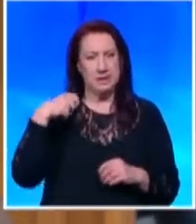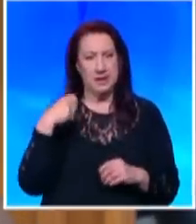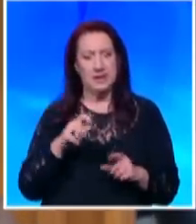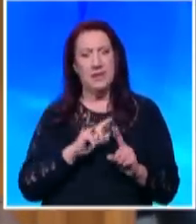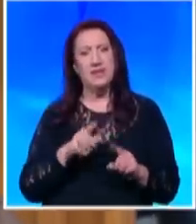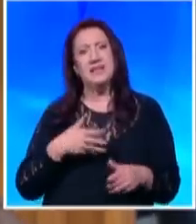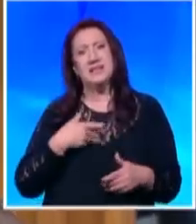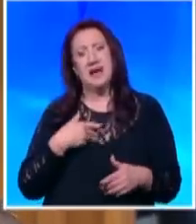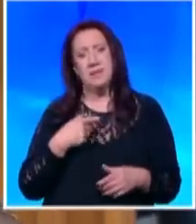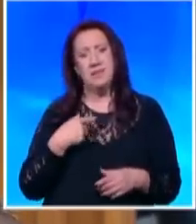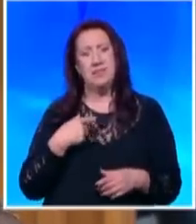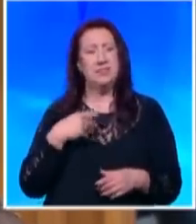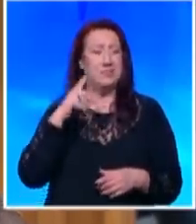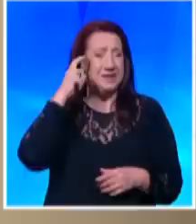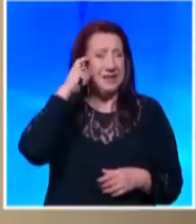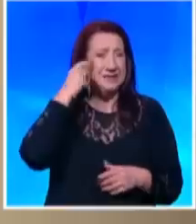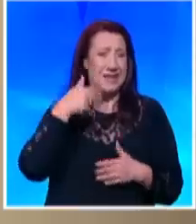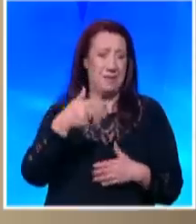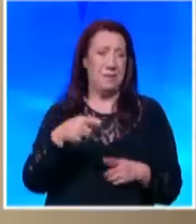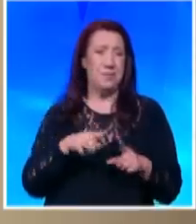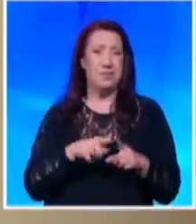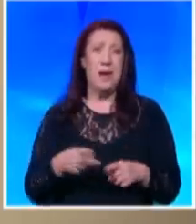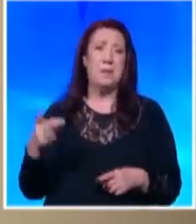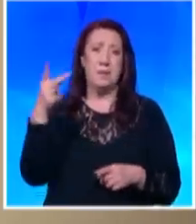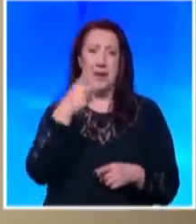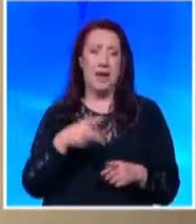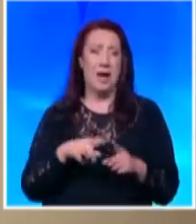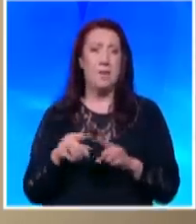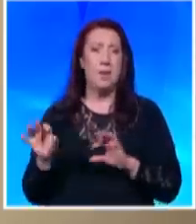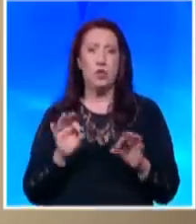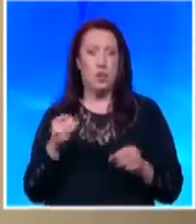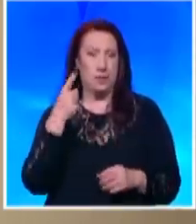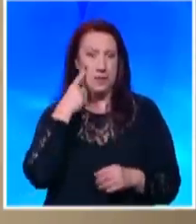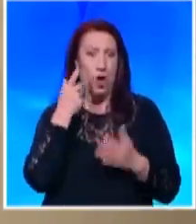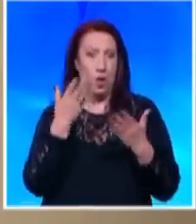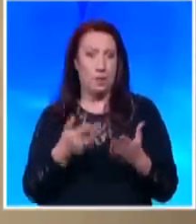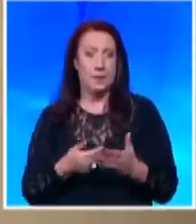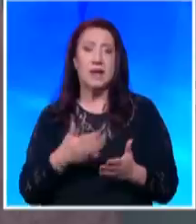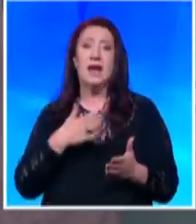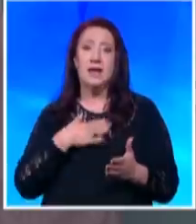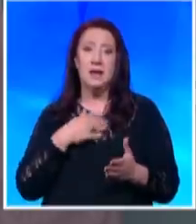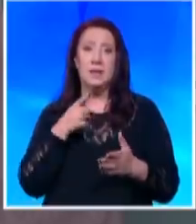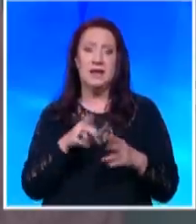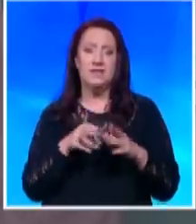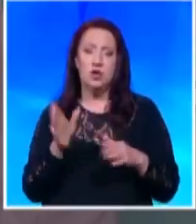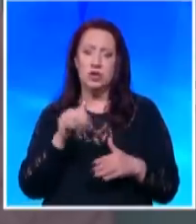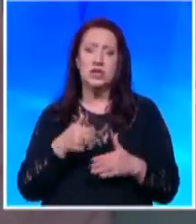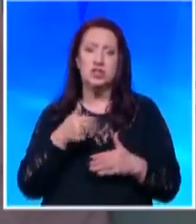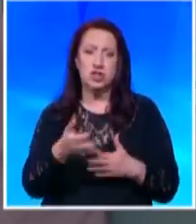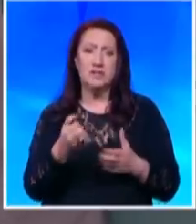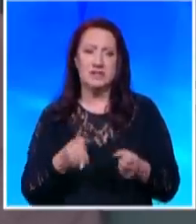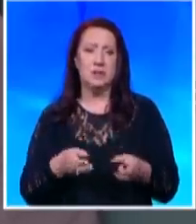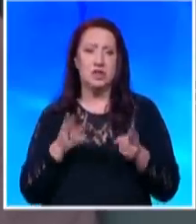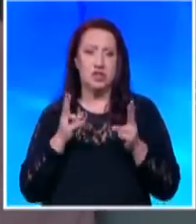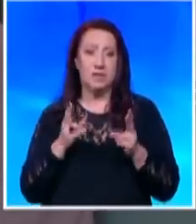един подобен друг експеримент. Има такъв народ, те първо ще взимат своите решения. Истинският политически процес ще